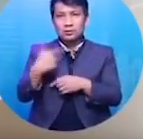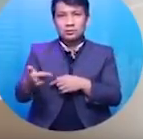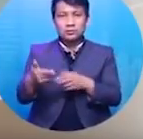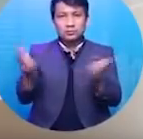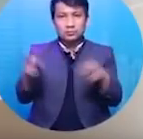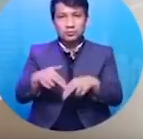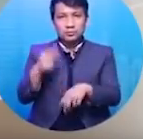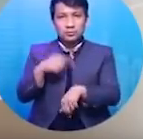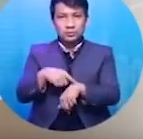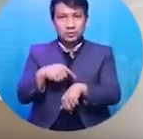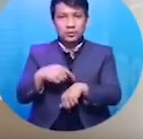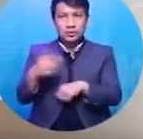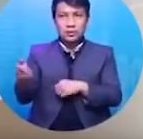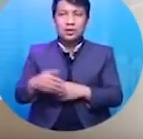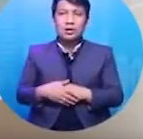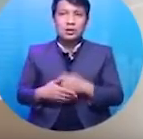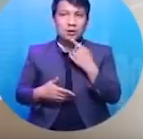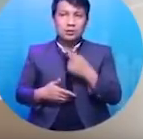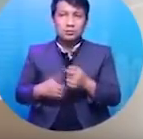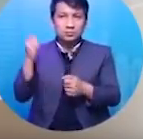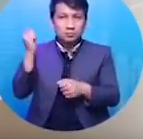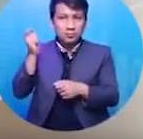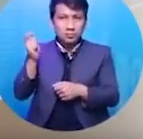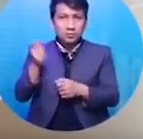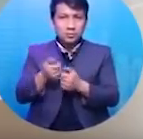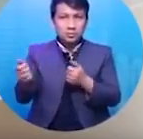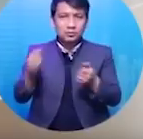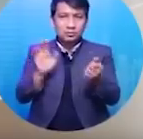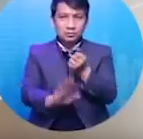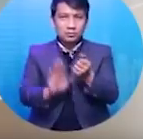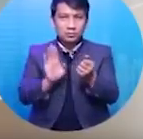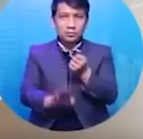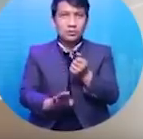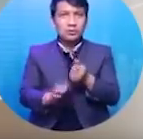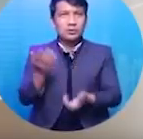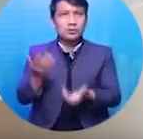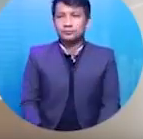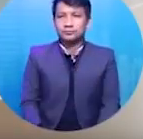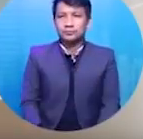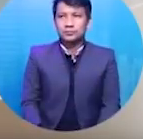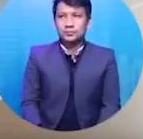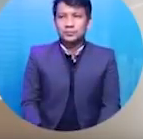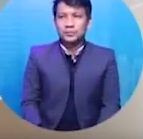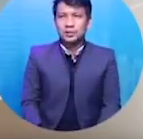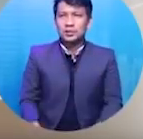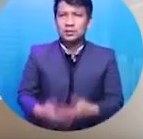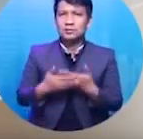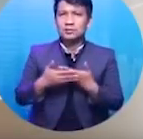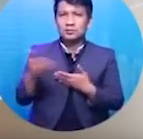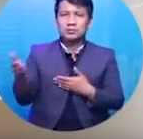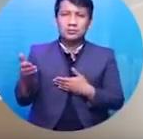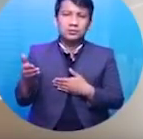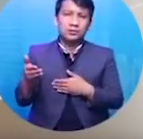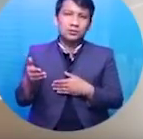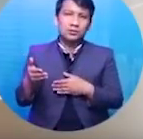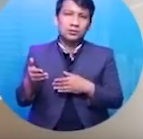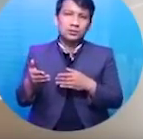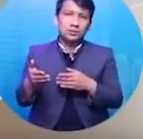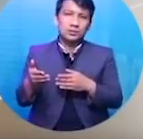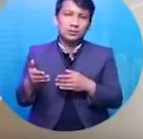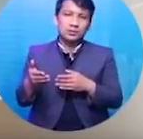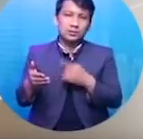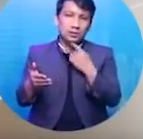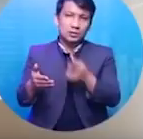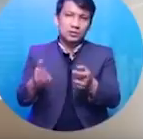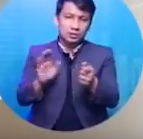panahon doon sa pupuntahan na yon. Sa pagmamadali mo, nawalan ka ng preno, maaari nga siguro totoong sinasabi mo. Igagater ko nga po yung gulong, ipakakaskasin ko